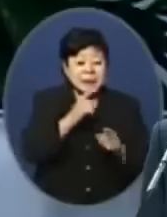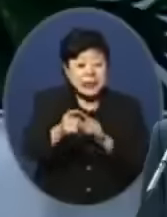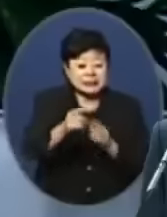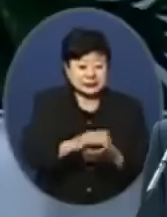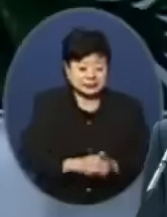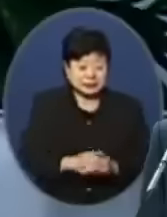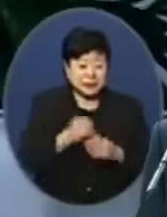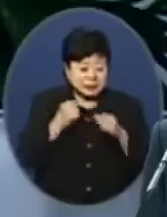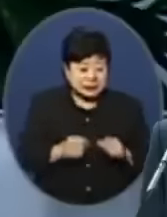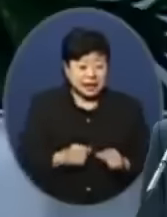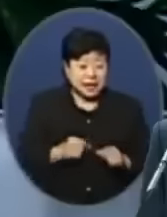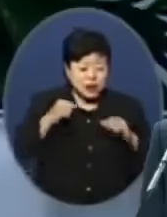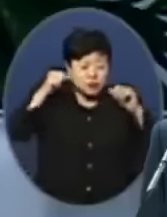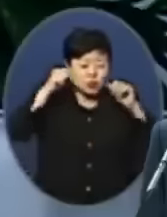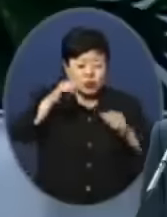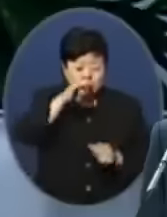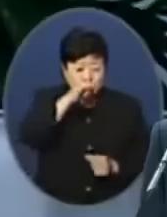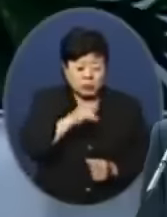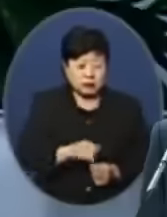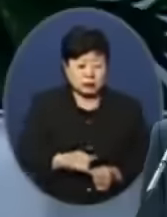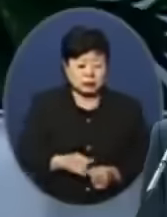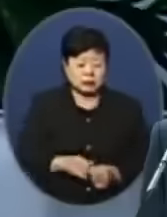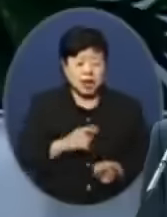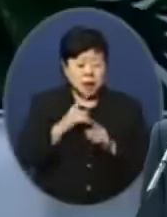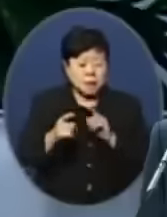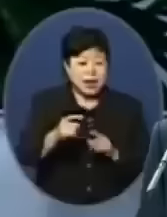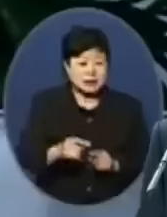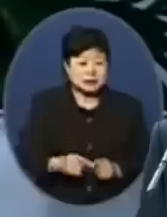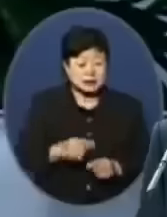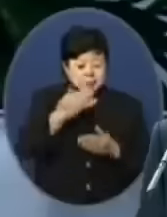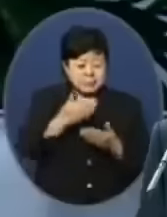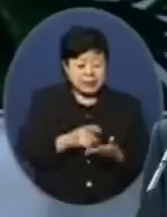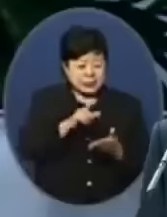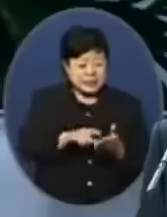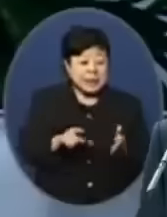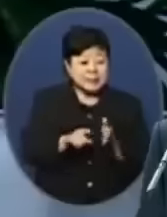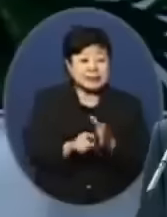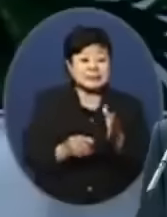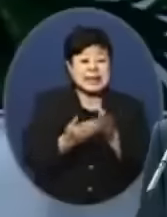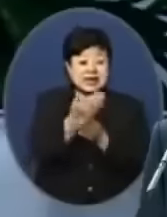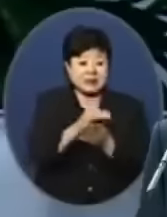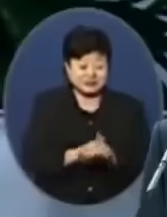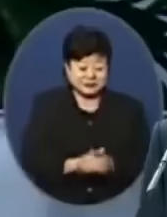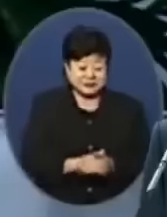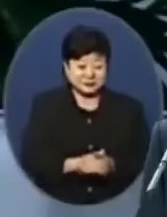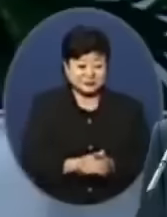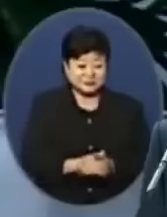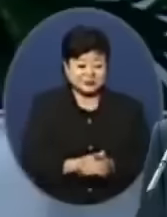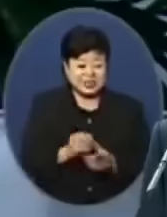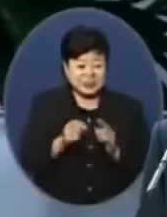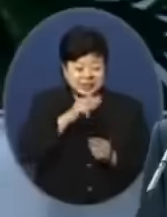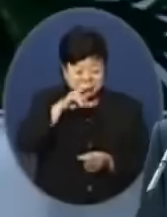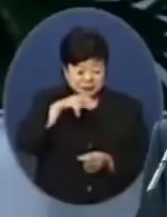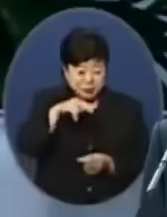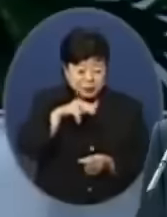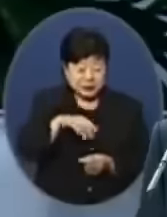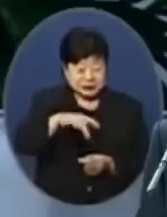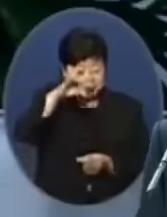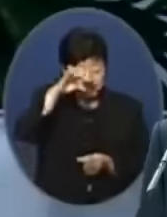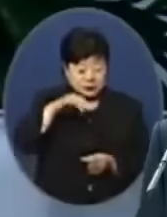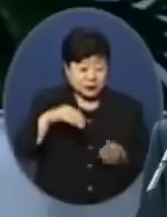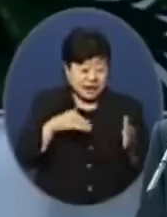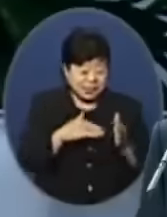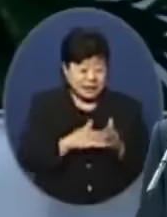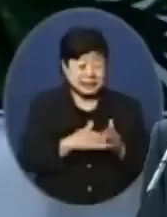말씀은 살았고 운동력이 있어 말씀을 받아들이면 믿음이 생기는 것입니다. 이 성경의 창세기부터